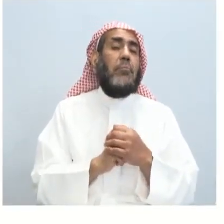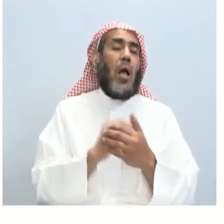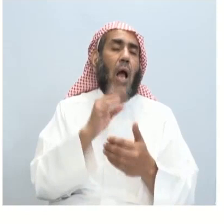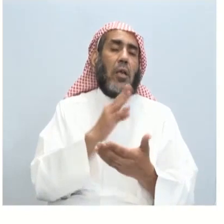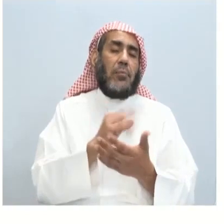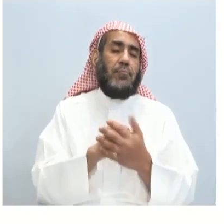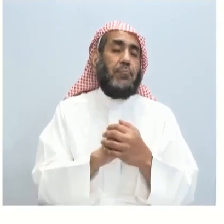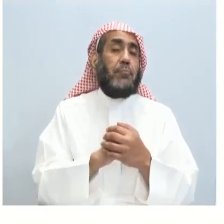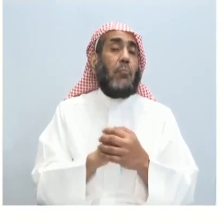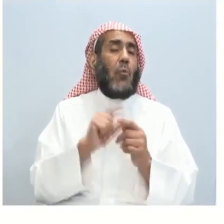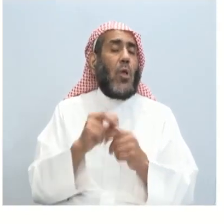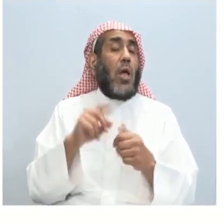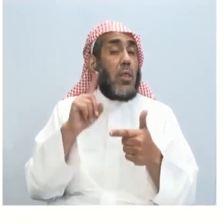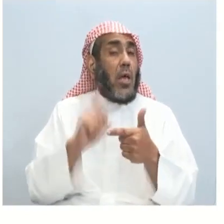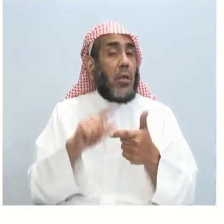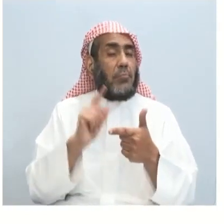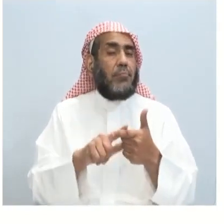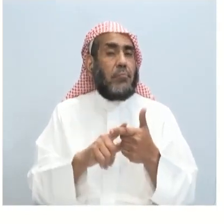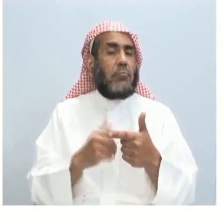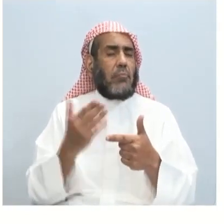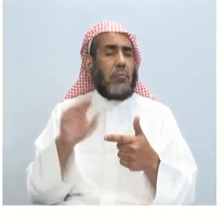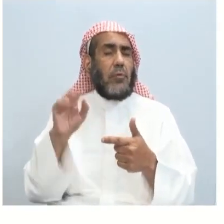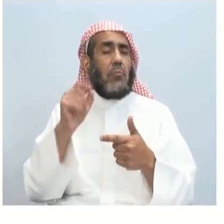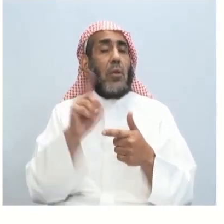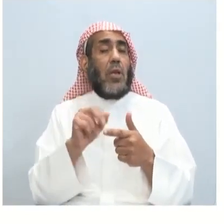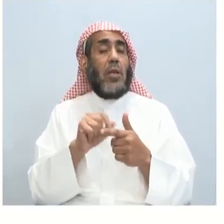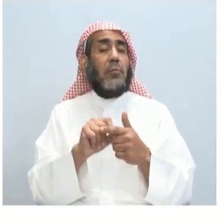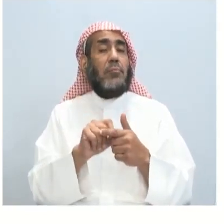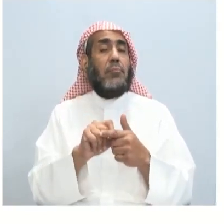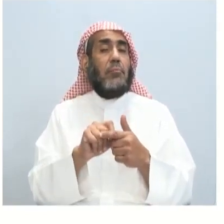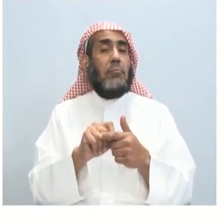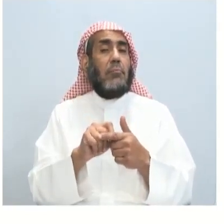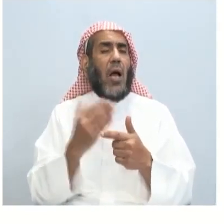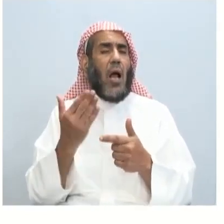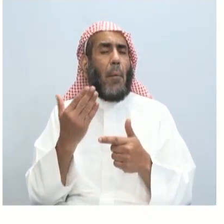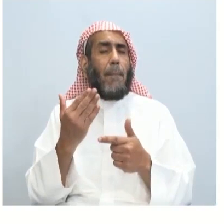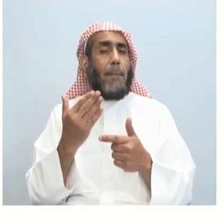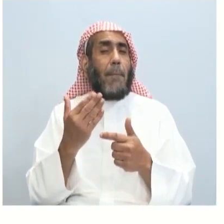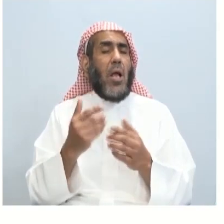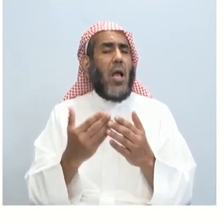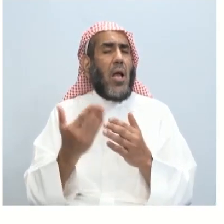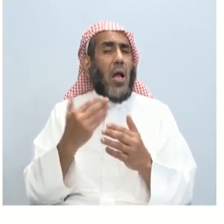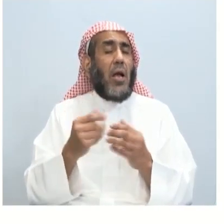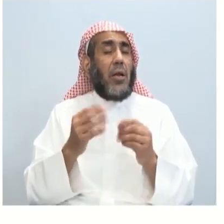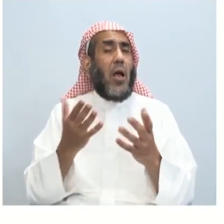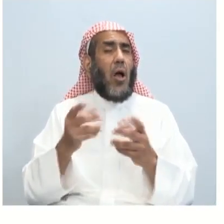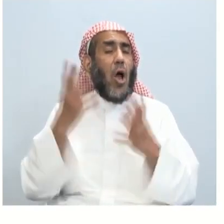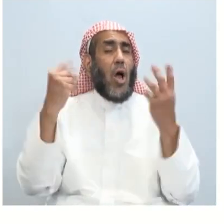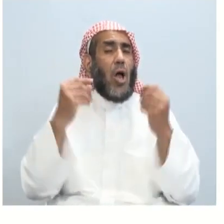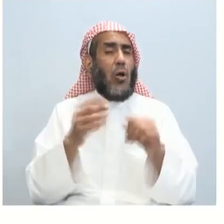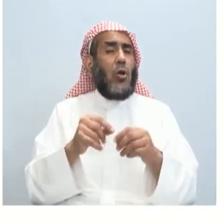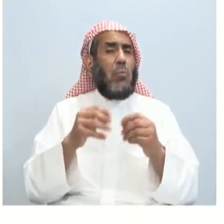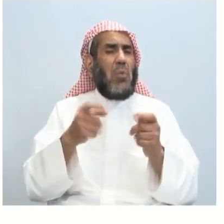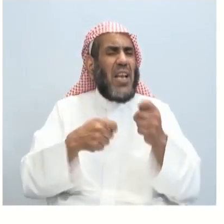الصحه هنا ثانيا قبل جابر بن حيان كان علم الكيمياء يتسم